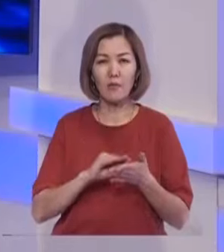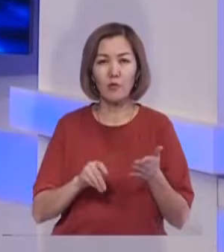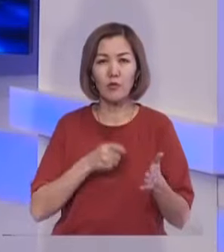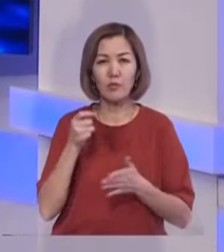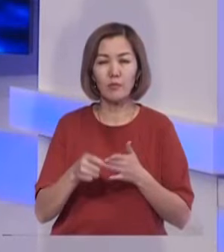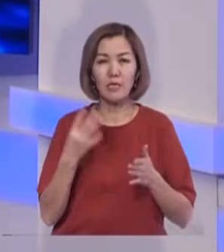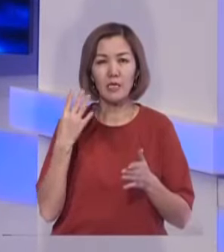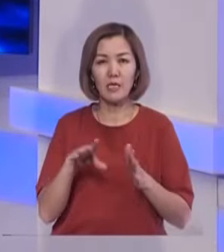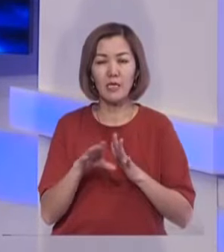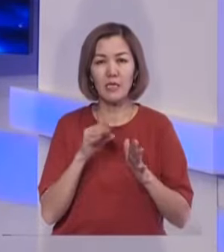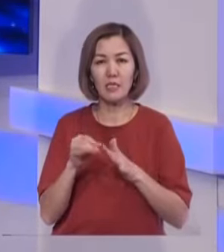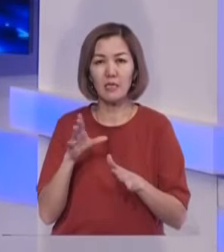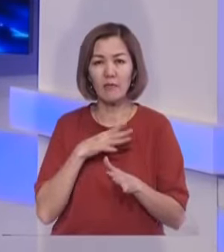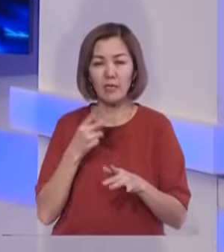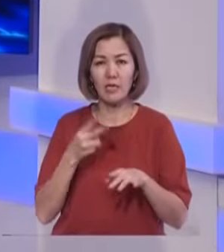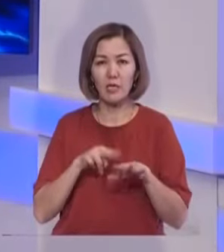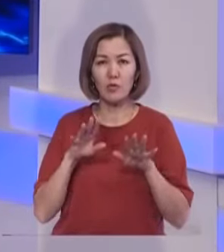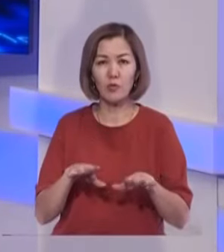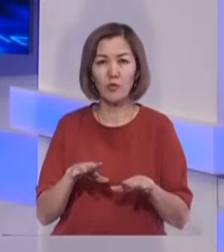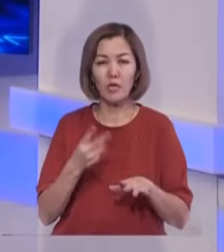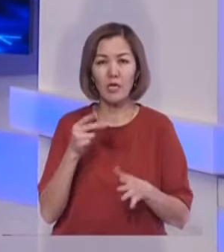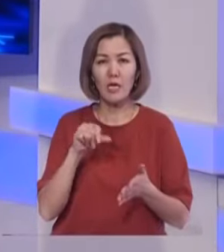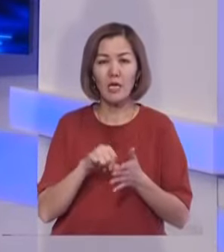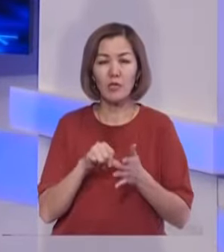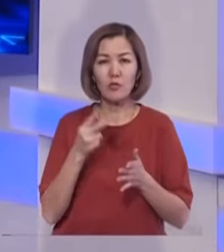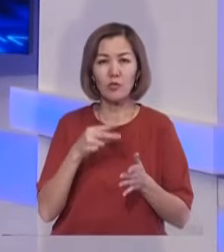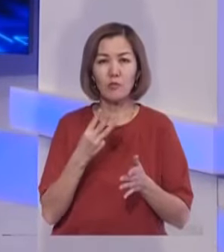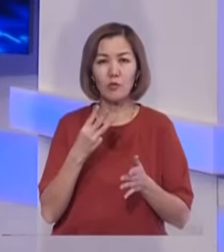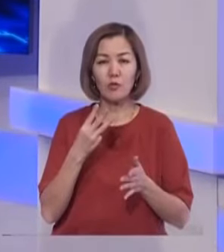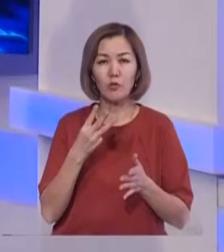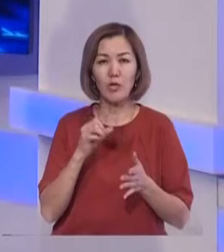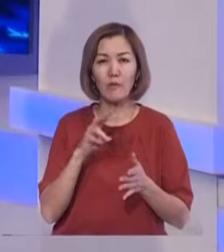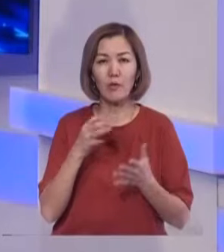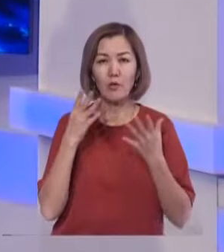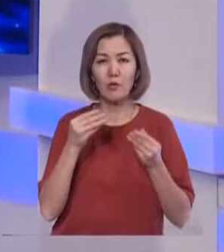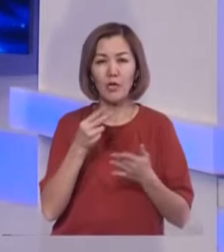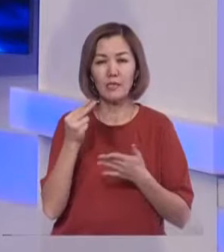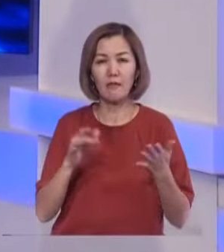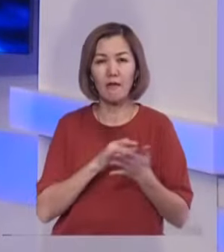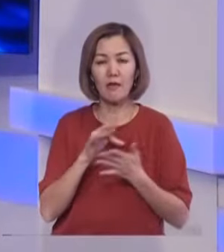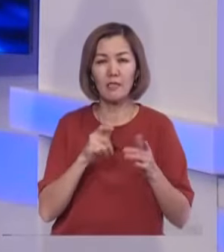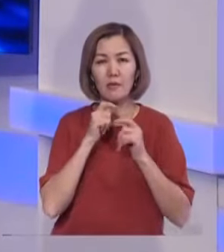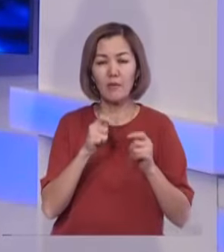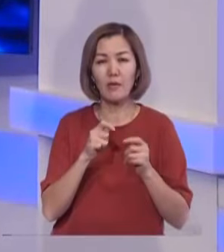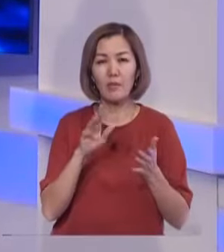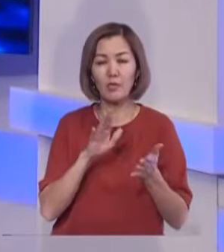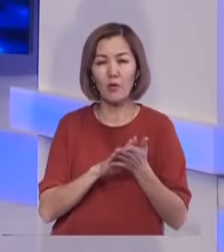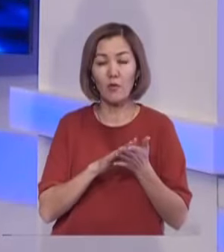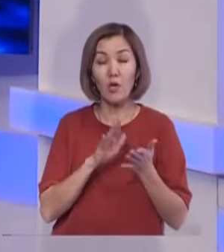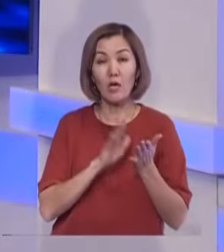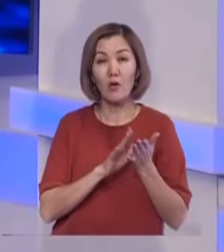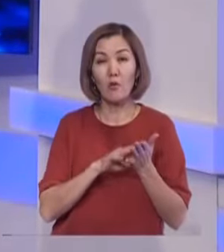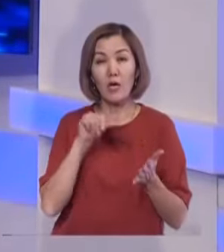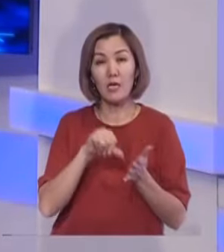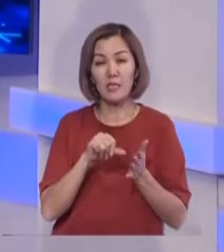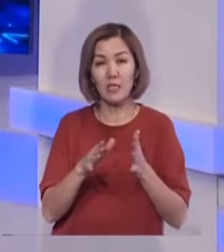іріктеліп жеңімпаз атанды. Екінші орын алған екі қатысушымыз 23 ақпан күні Астана қаласында өткен байқаудың марапаттау рәсіміне қатысты. Ауқымды